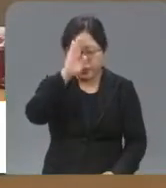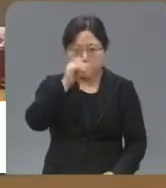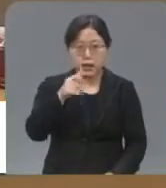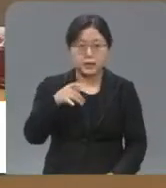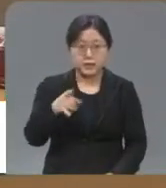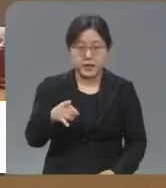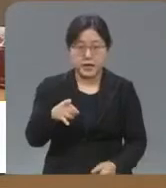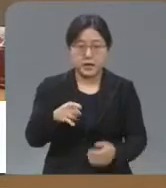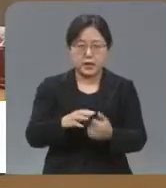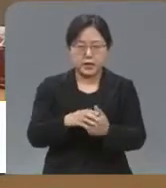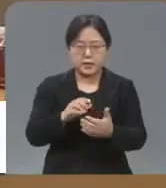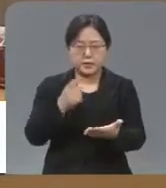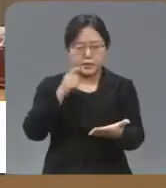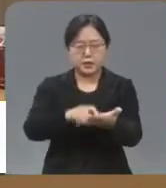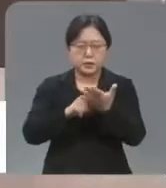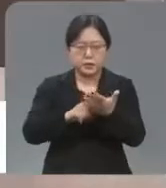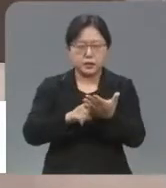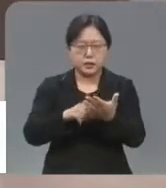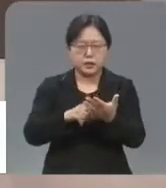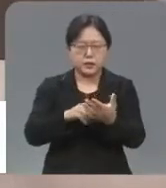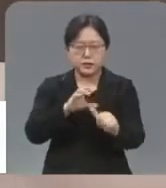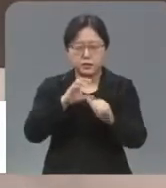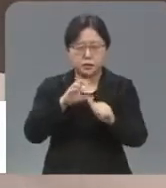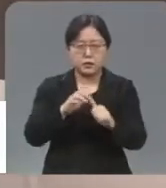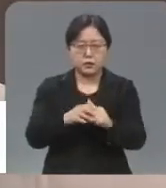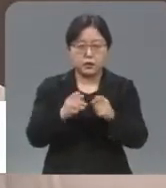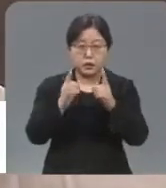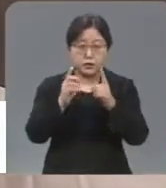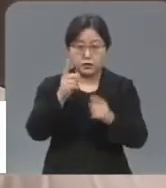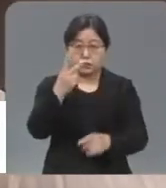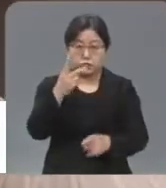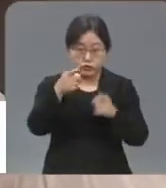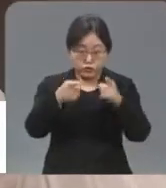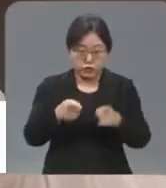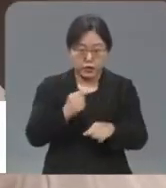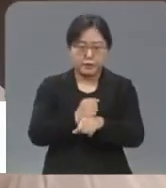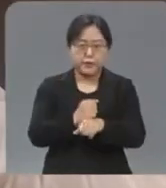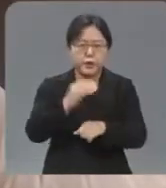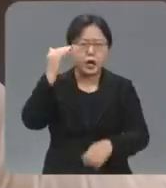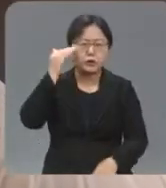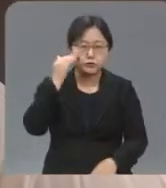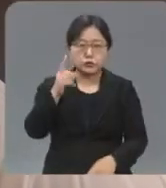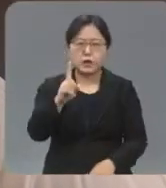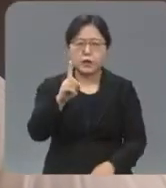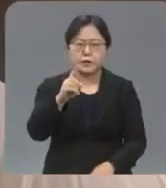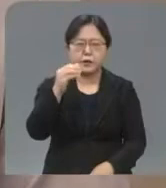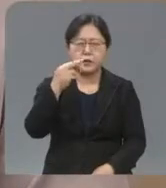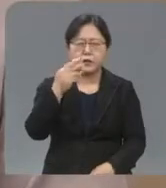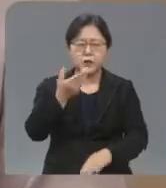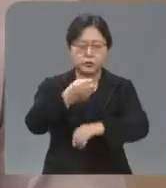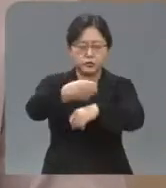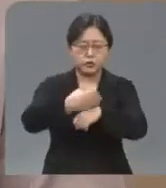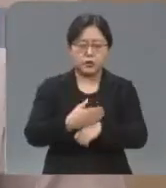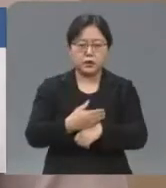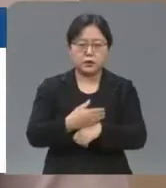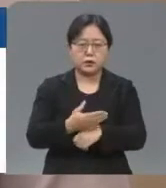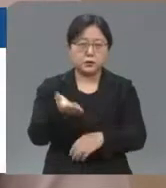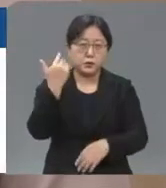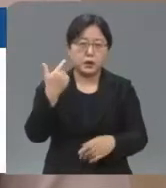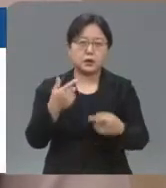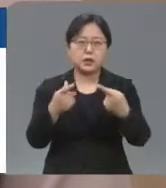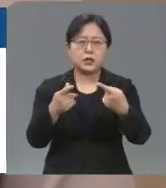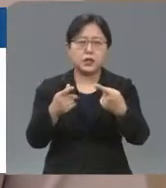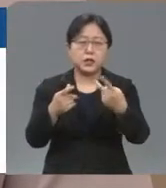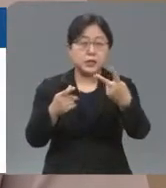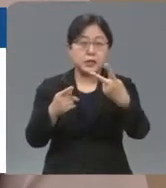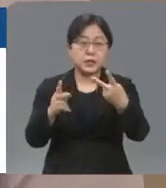검출된다는 특이점을 활용한 장치인데 키트에 두 줄이 표시되면 국산, 한 줄이면 수입산입니다. 2kg의 시료가 필요했던 것에